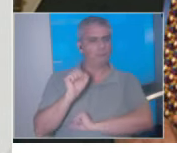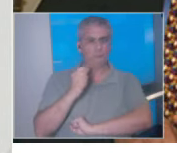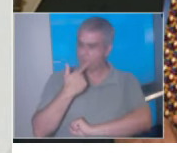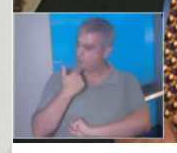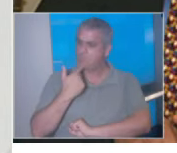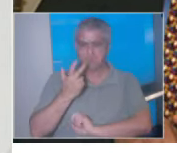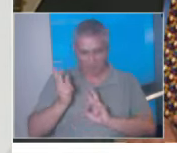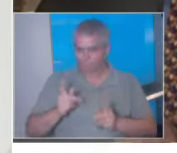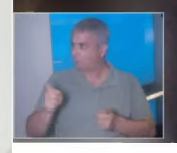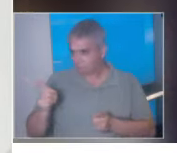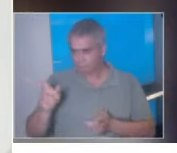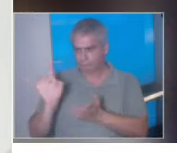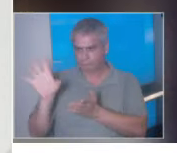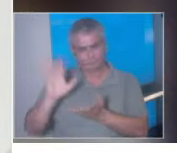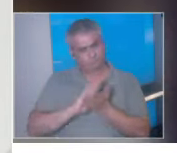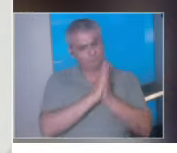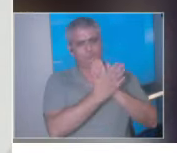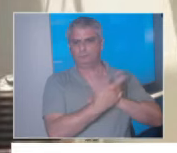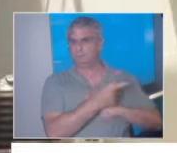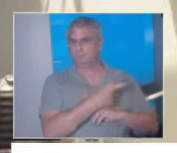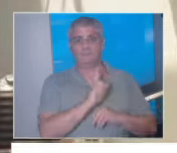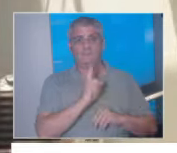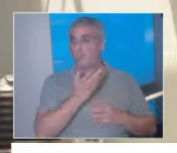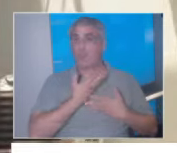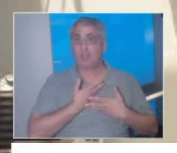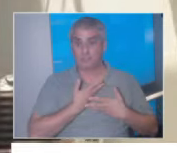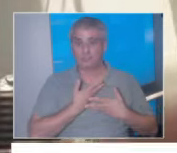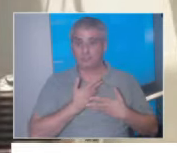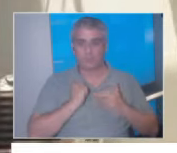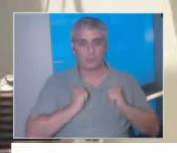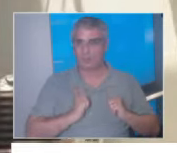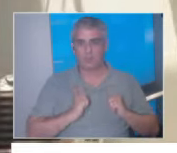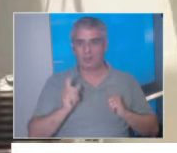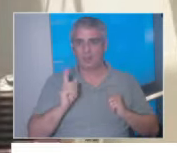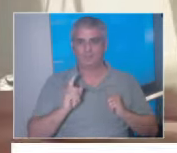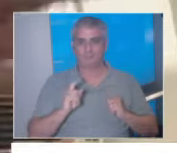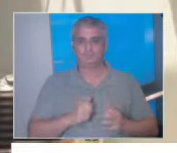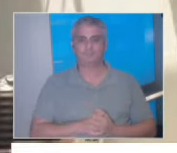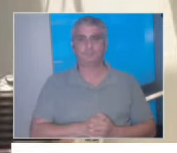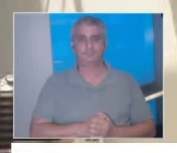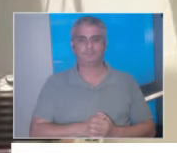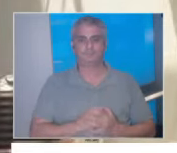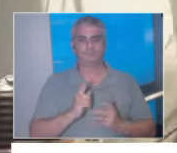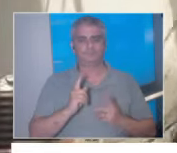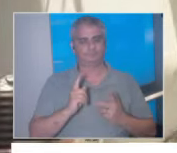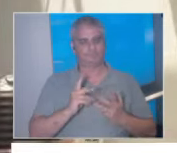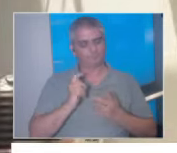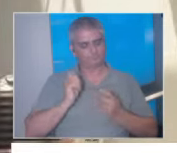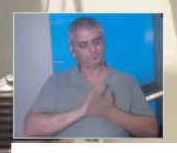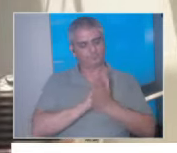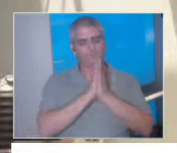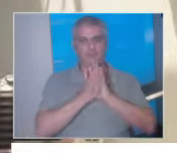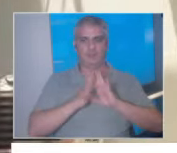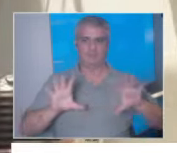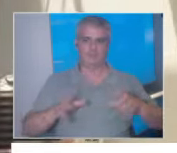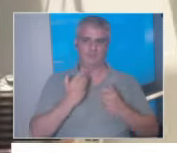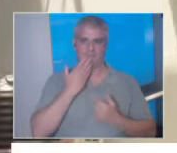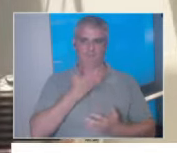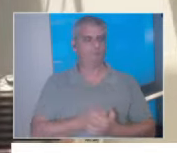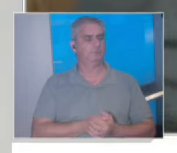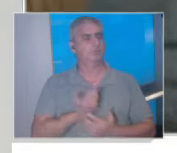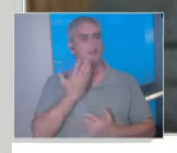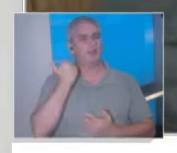יש אלטרנטיבה. והאלטרנטיבה הזו, לא רק שאנחנו נוכל, לא נראה אלה שמבינים, אלא אלה שמשנים את פני החברה.